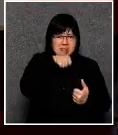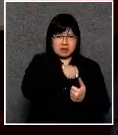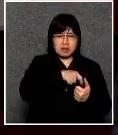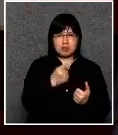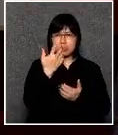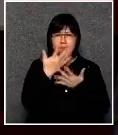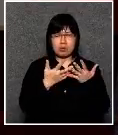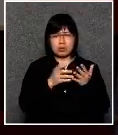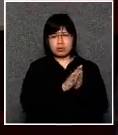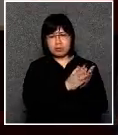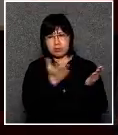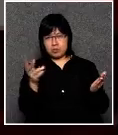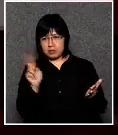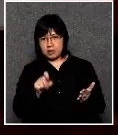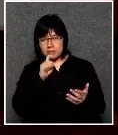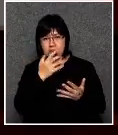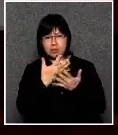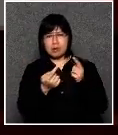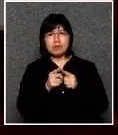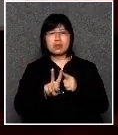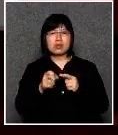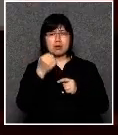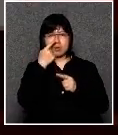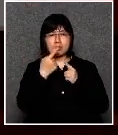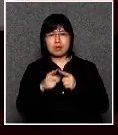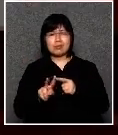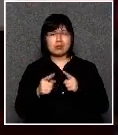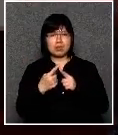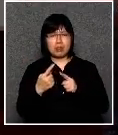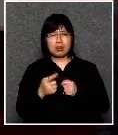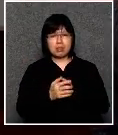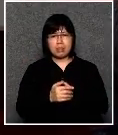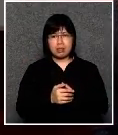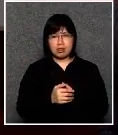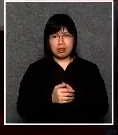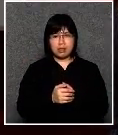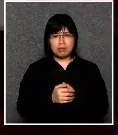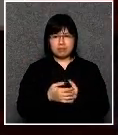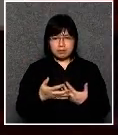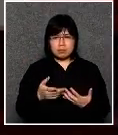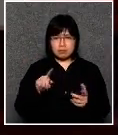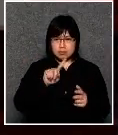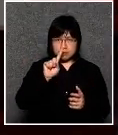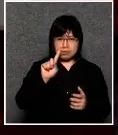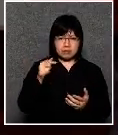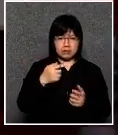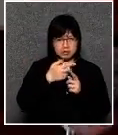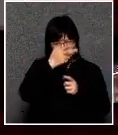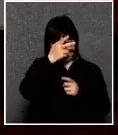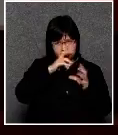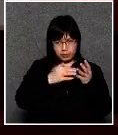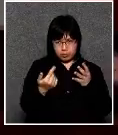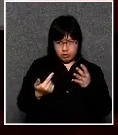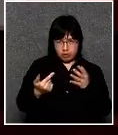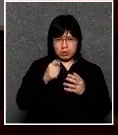啦。唔好當網民唔係人啊，網民都係市民嚟嘅，都係人嚟嘅，係咪？所以你而家點解好多政府部門都會